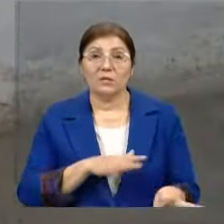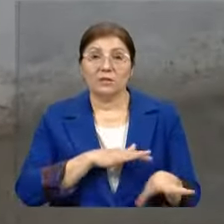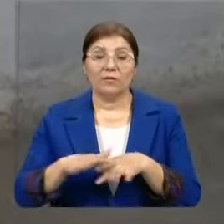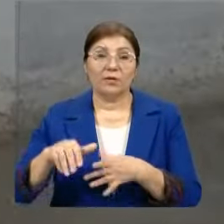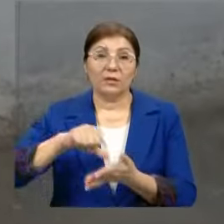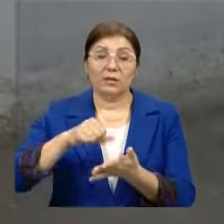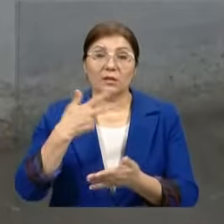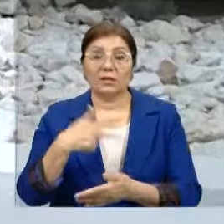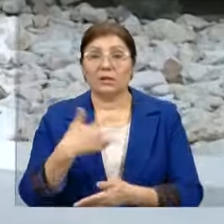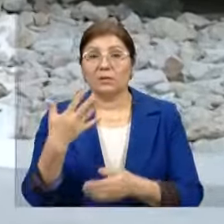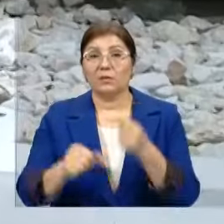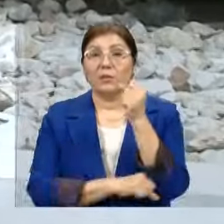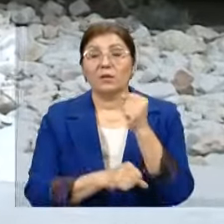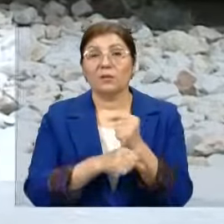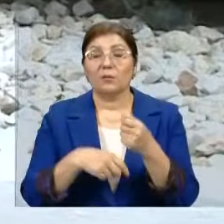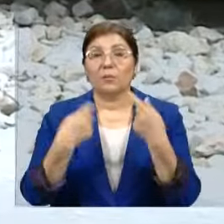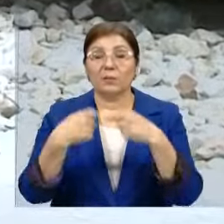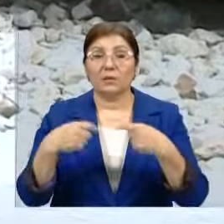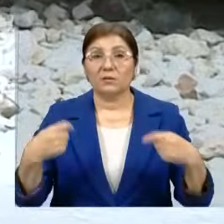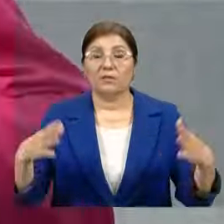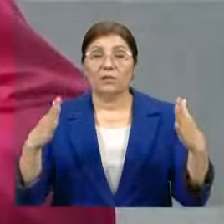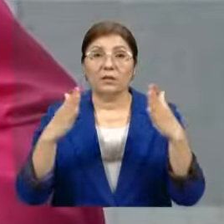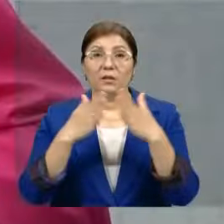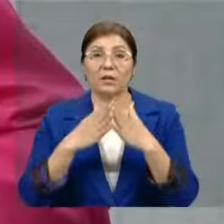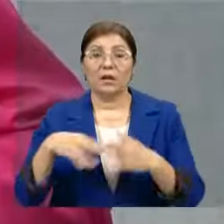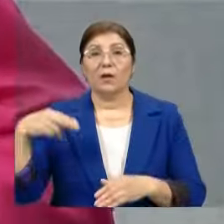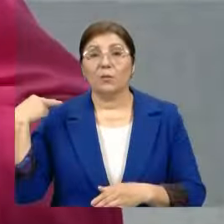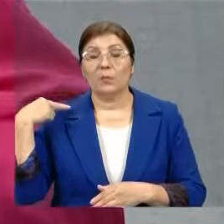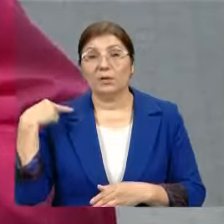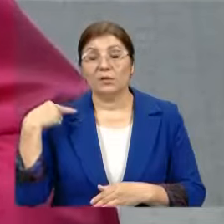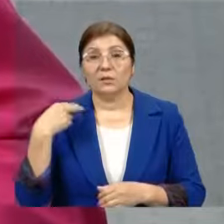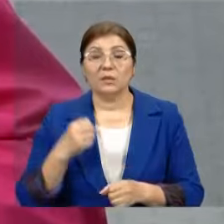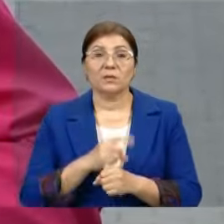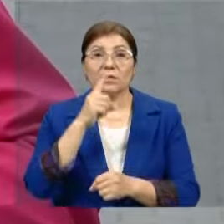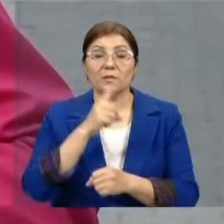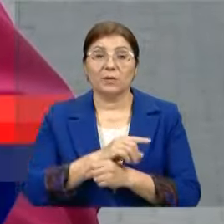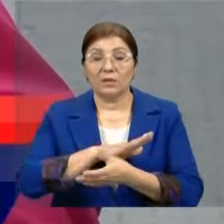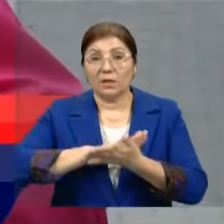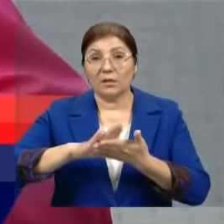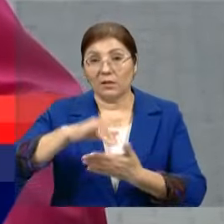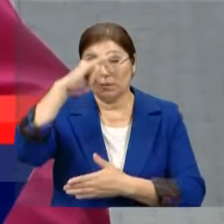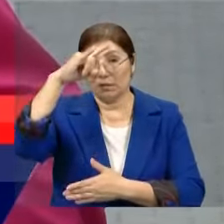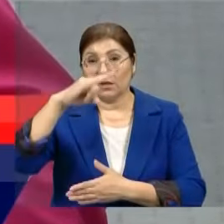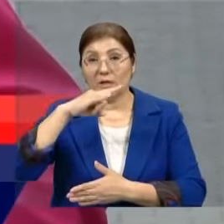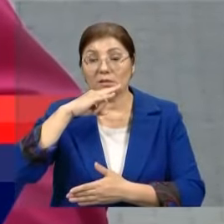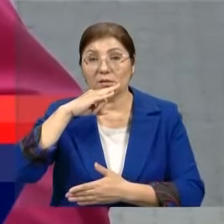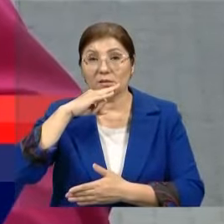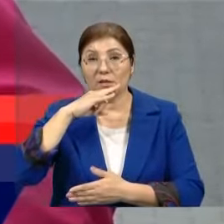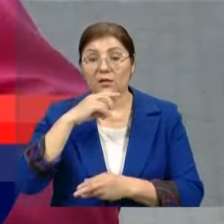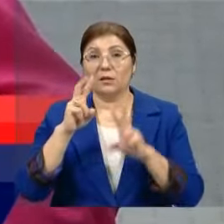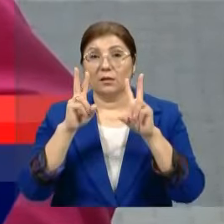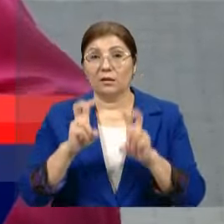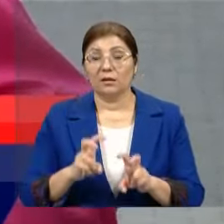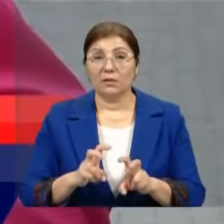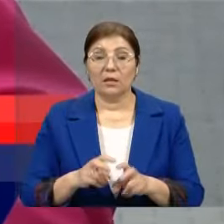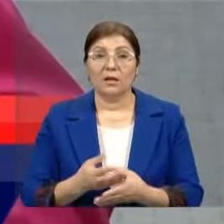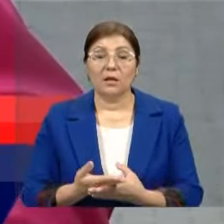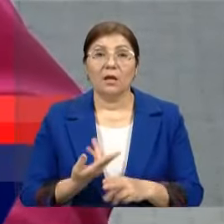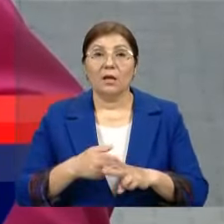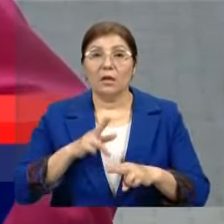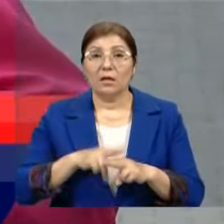вышли 35 сотрудников торгового дома. Президентская инициатива «Таза Казахстан», «Чистый Казахстан» – это лишний